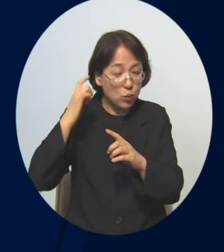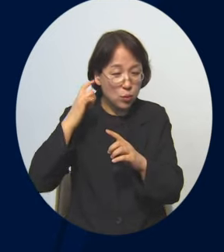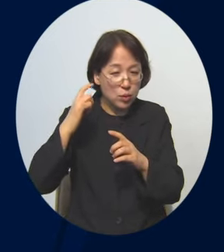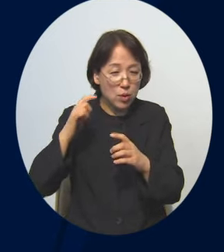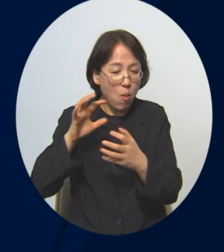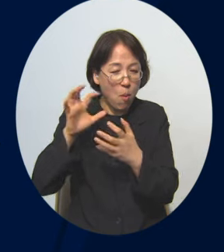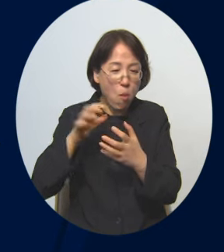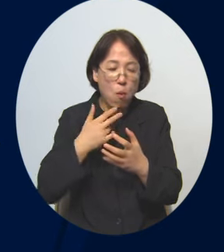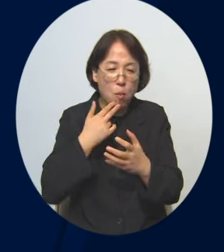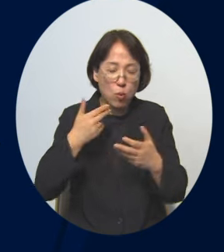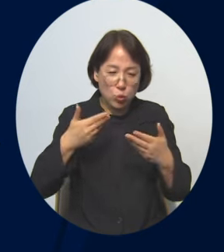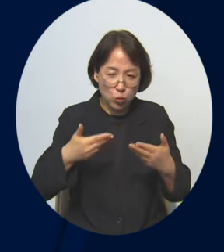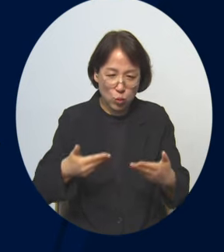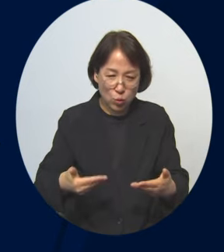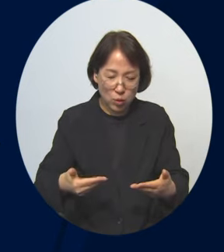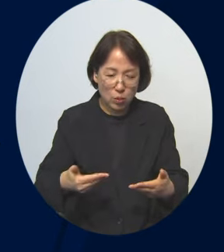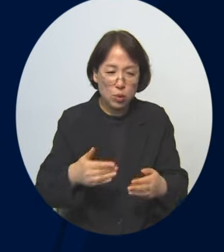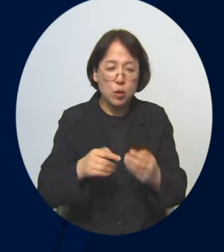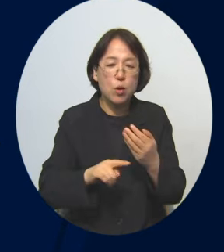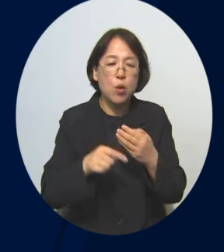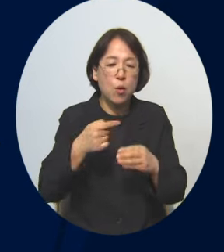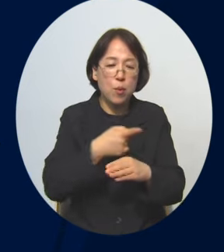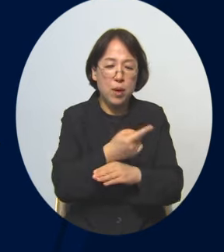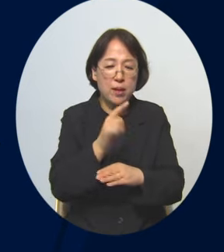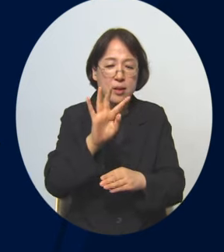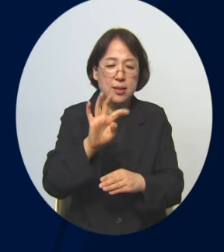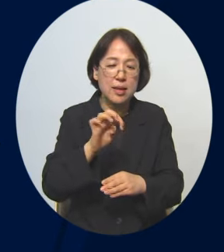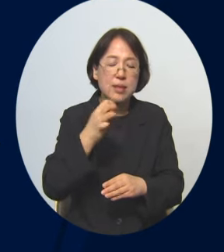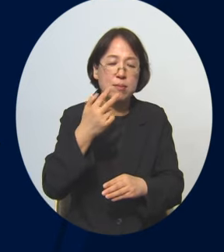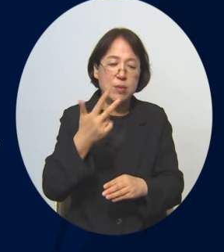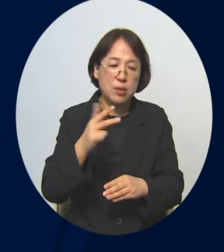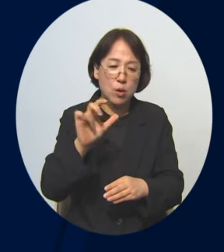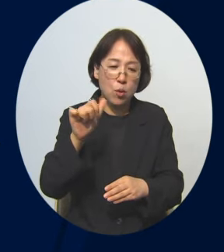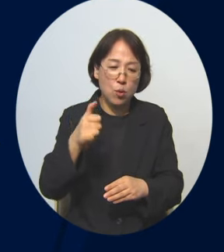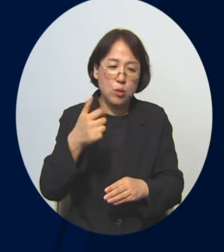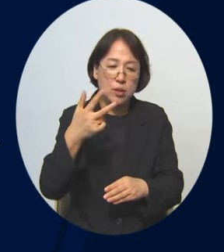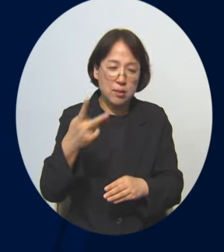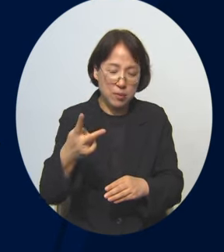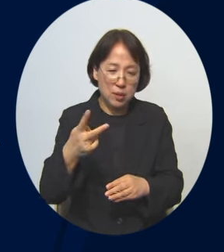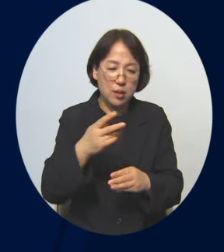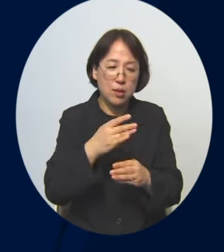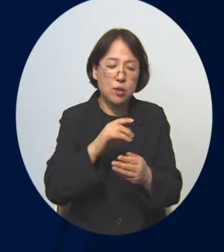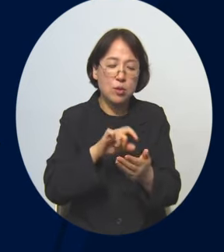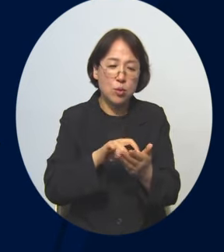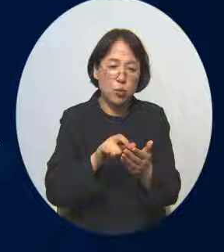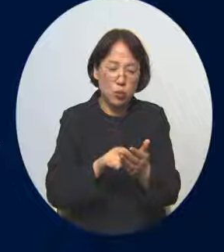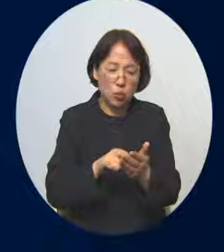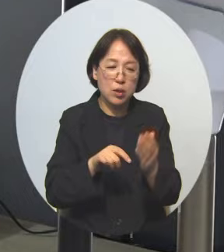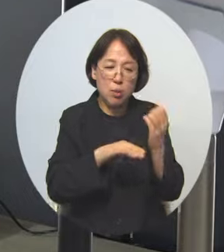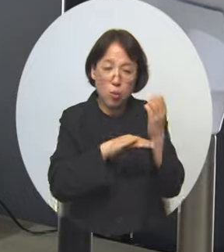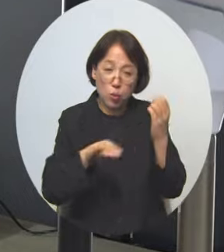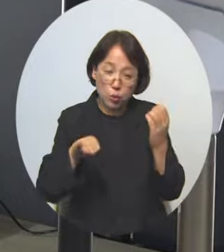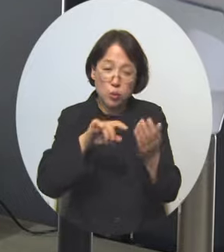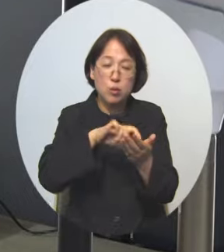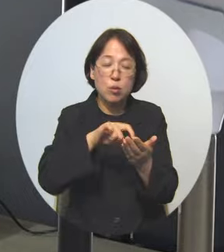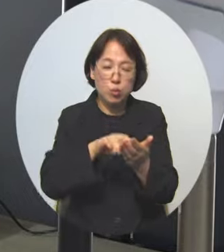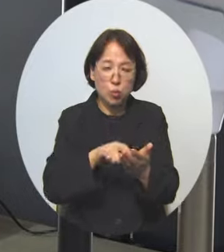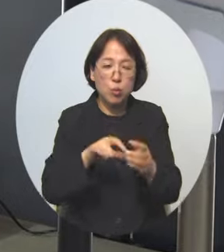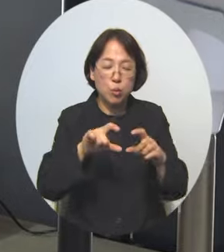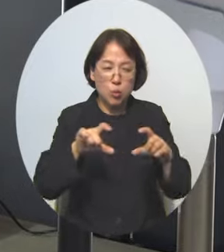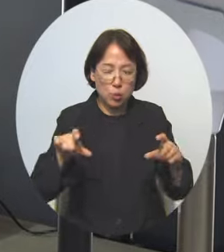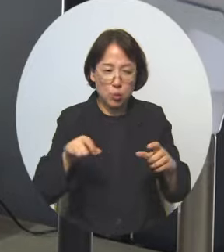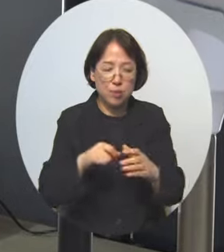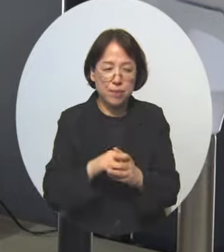조용했고 그 외 4개 제품은 47에서 52dB 수준으로 한국 산업 표준에 만족했습니다.